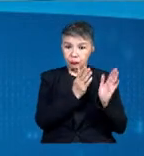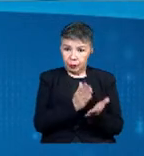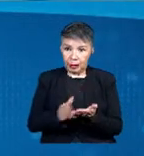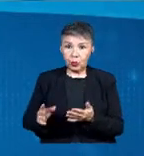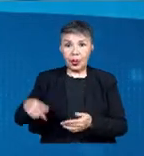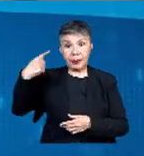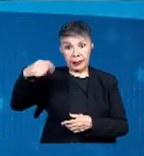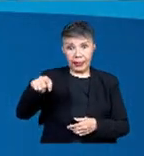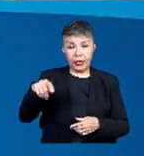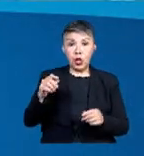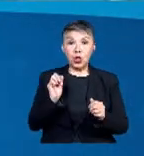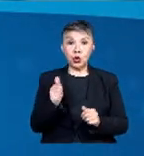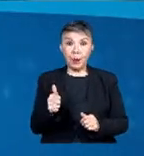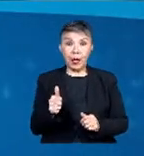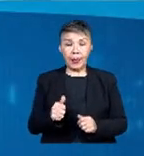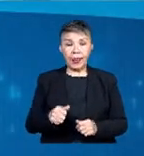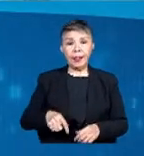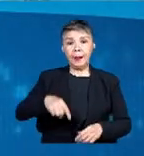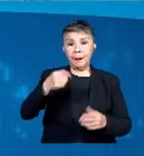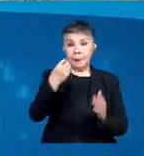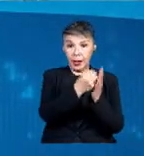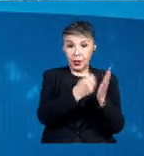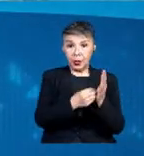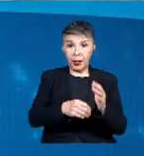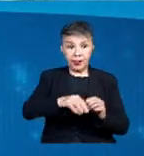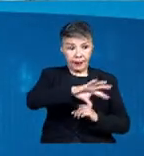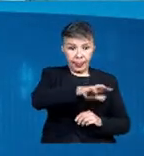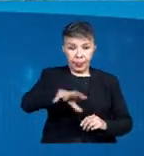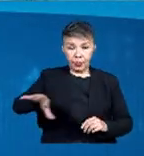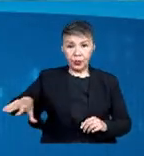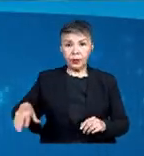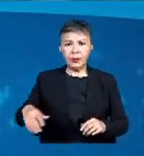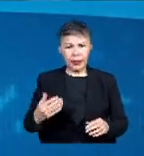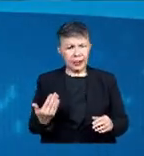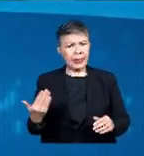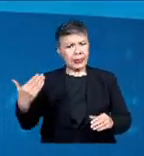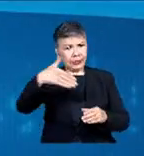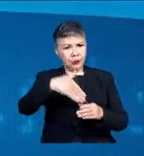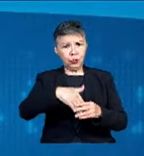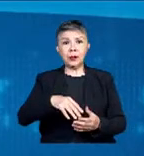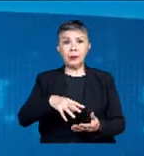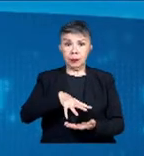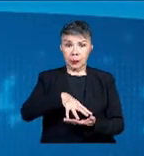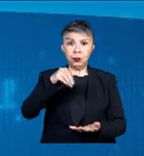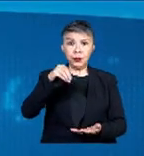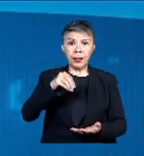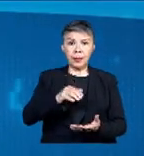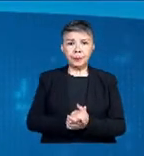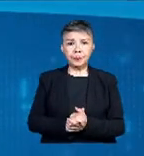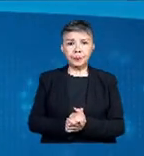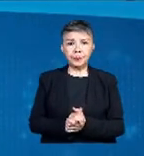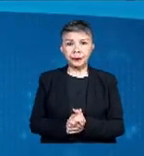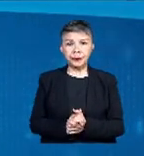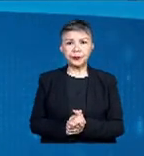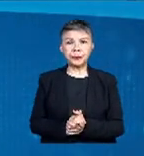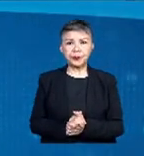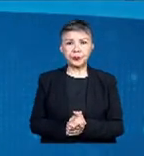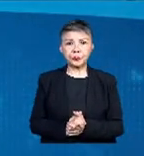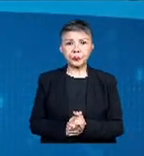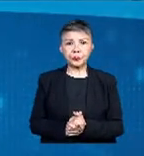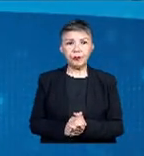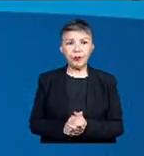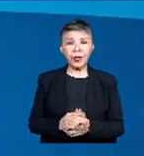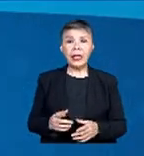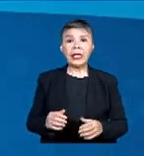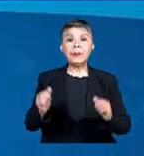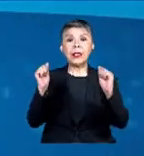peraturan daerah di masing-masing daerah. Nah, tantangan paling terbaru sekarang ini adalah bagaimana